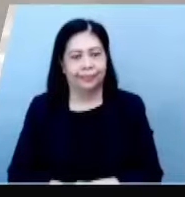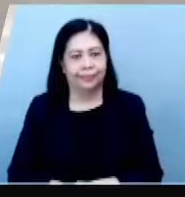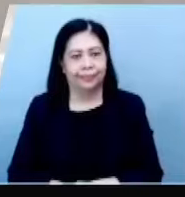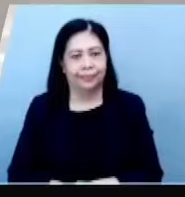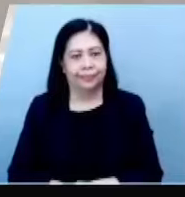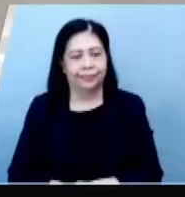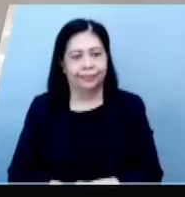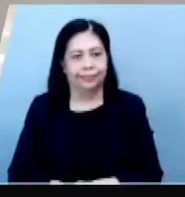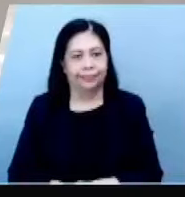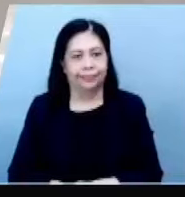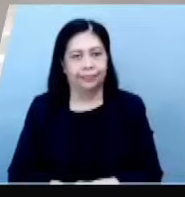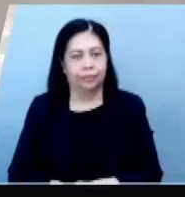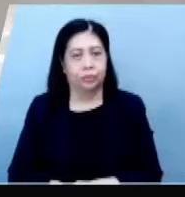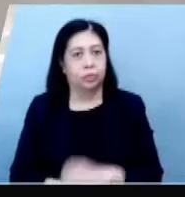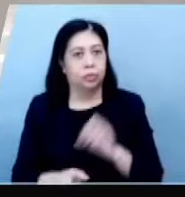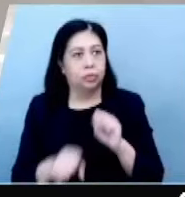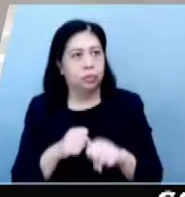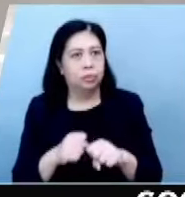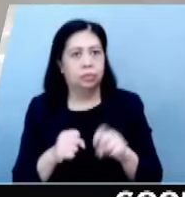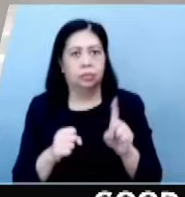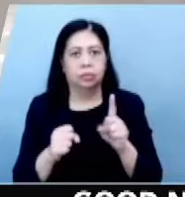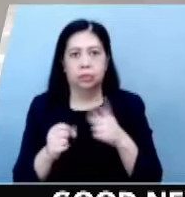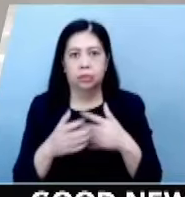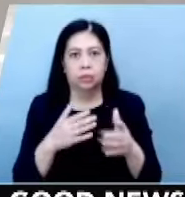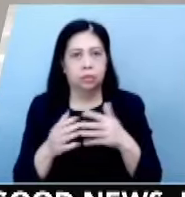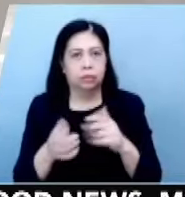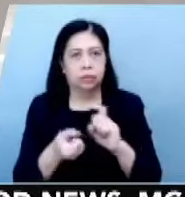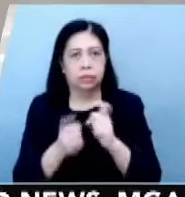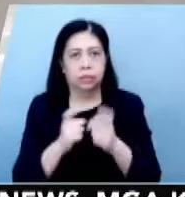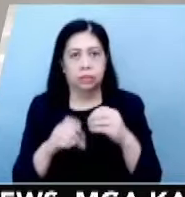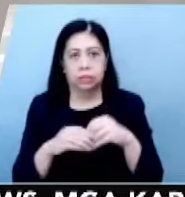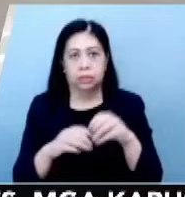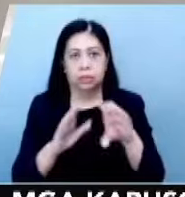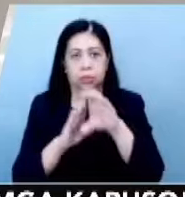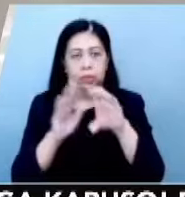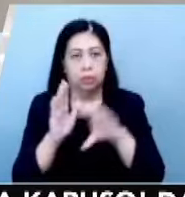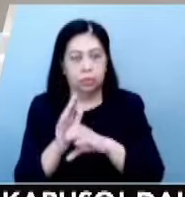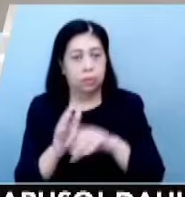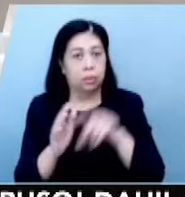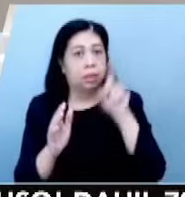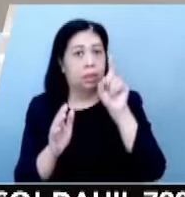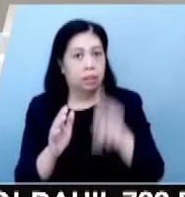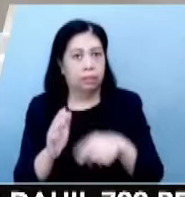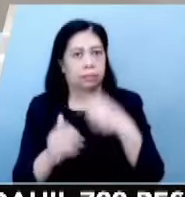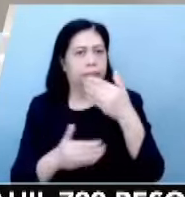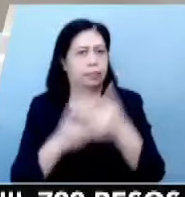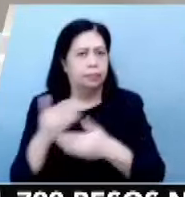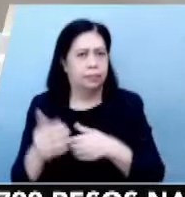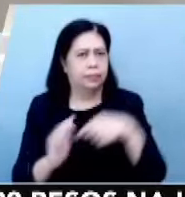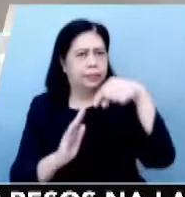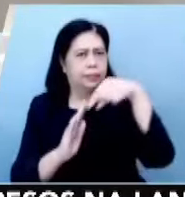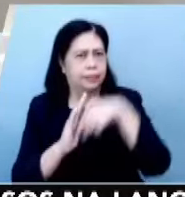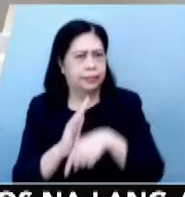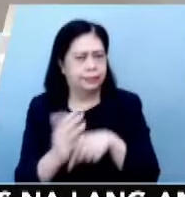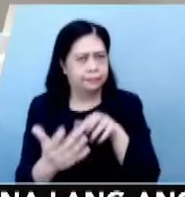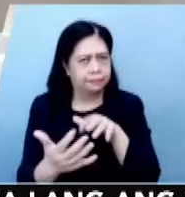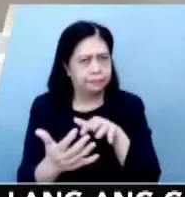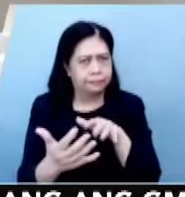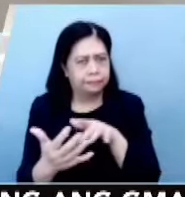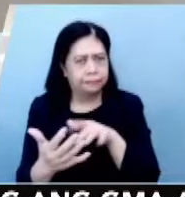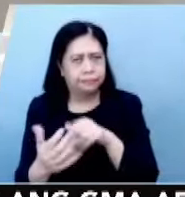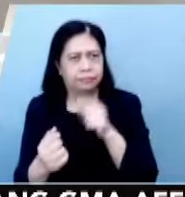Kaya anumang pagbabago sa ating saligang batas ay dapat dumaan sa malalim na pag-aaral at